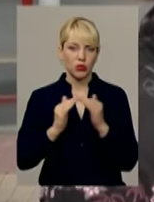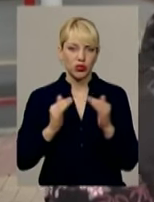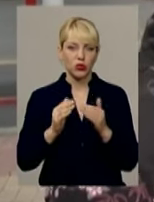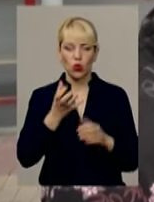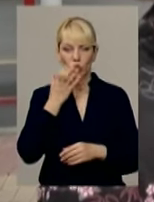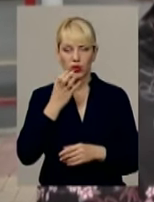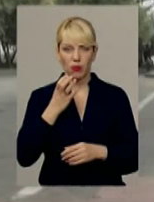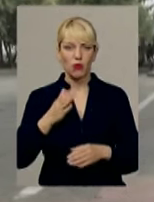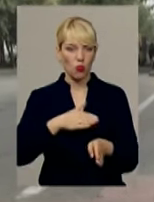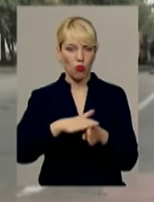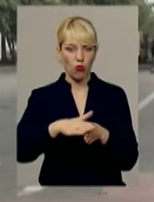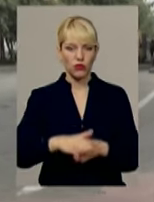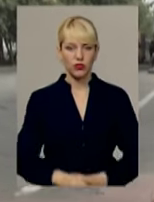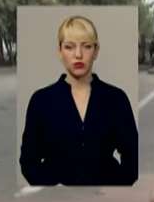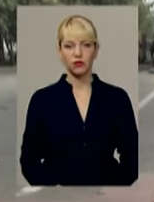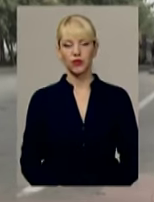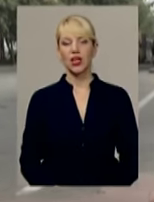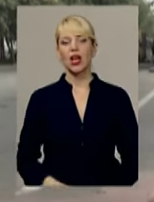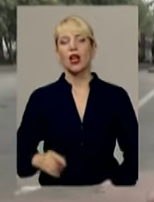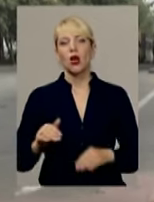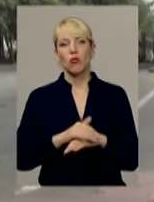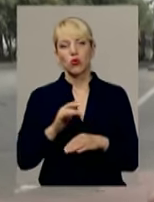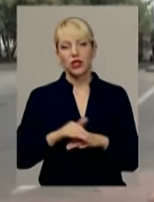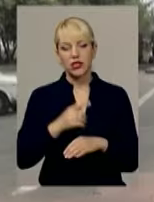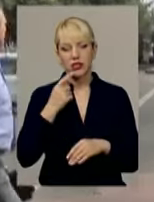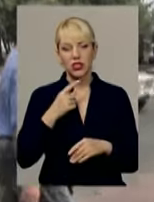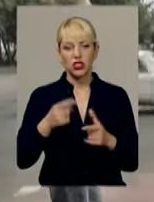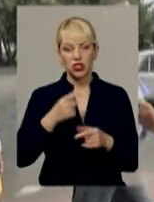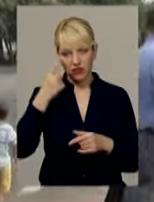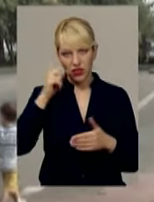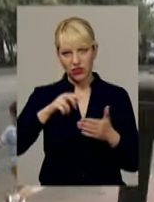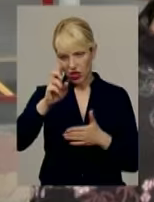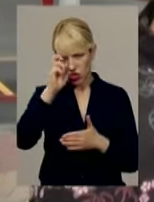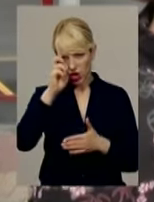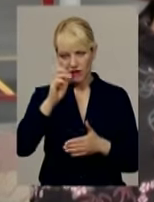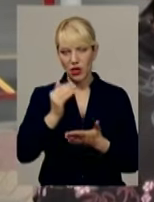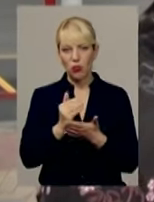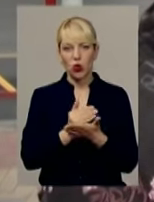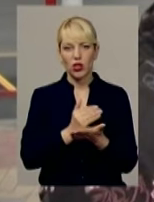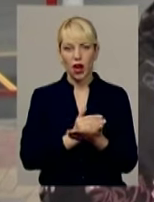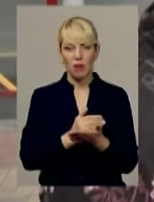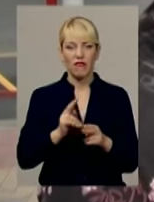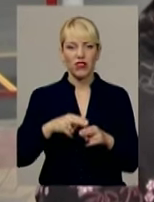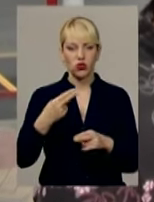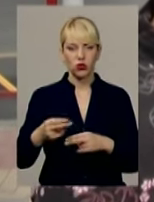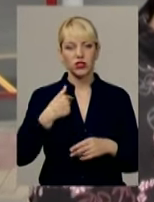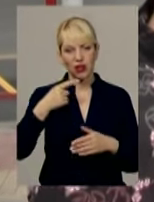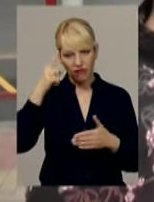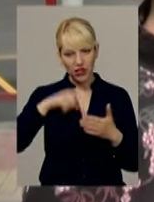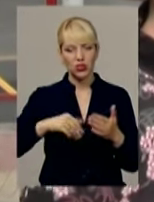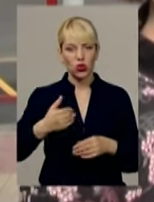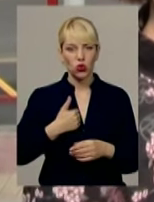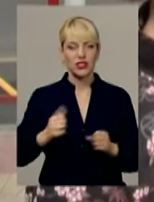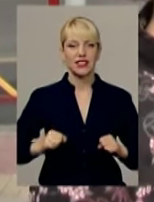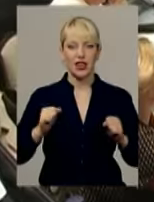повністю. Скажіть, будь ласка, чи вірите в державні програми відшкодування? Вірити хочеться, стараємось вірити, тому